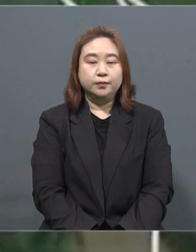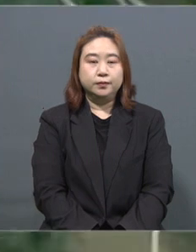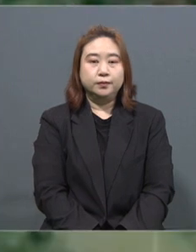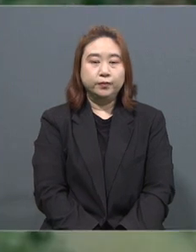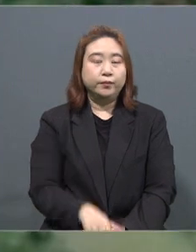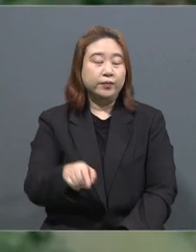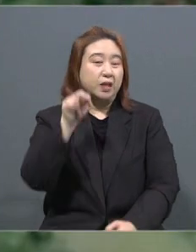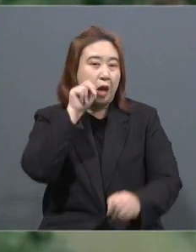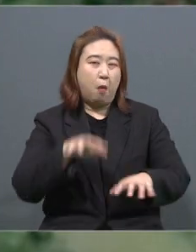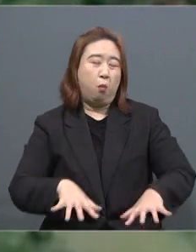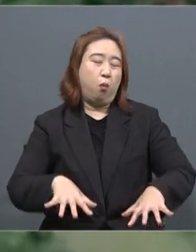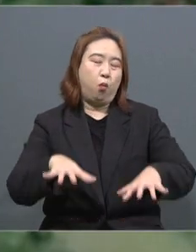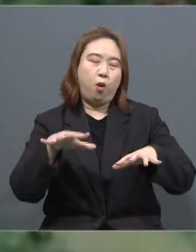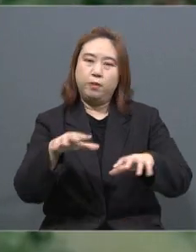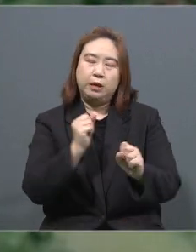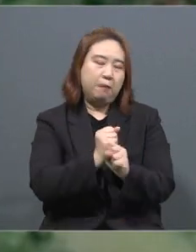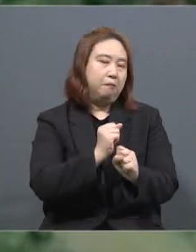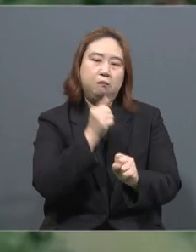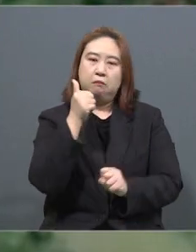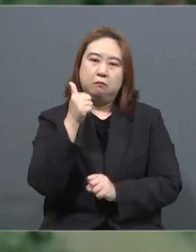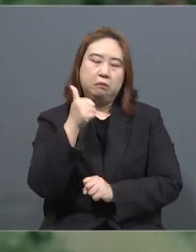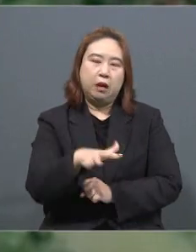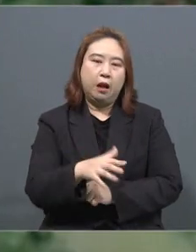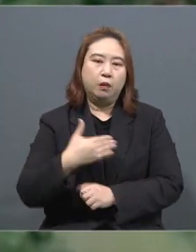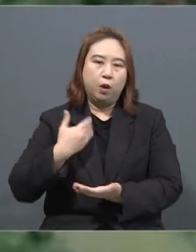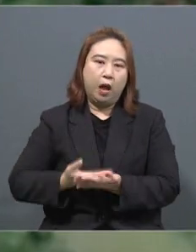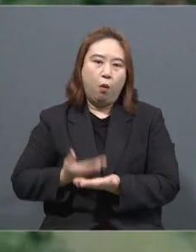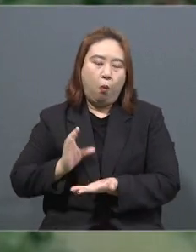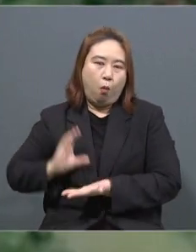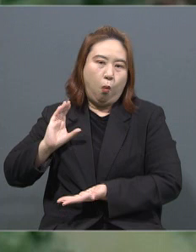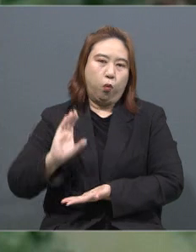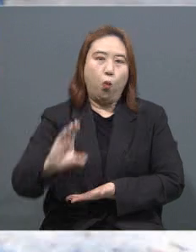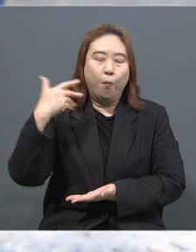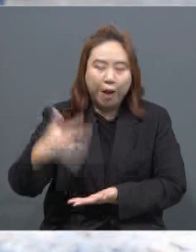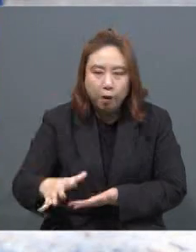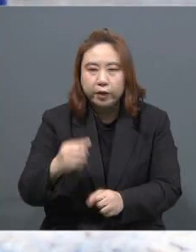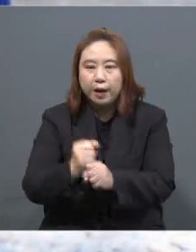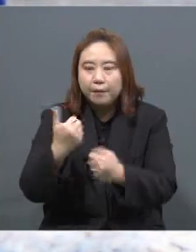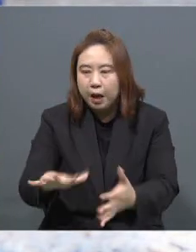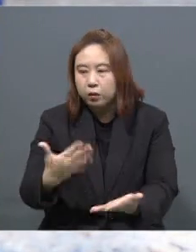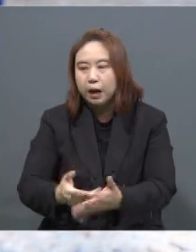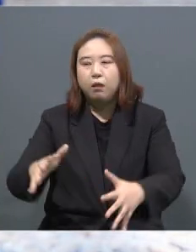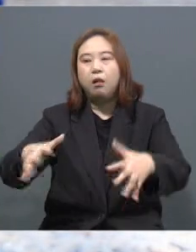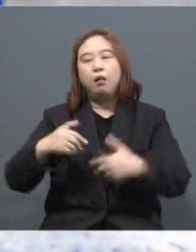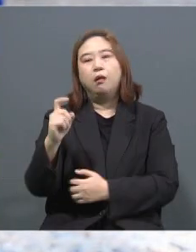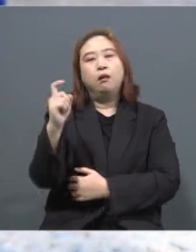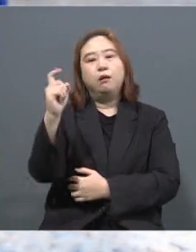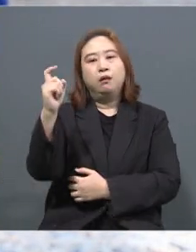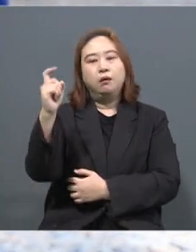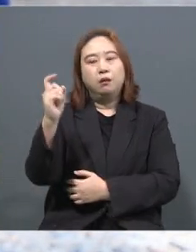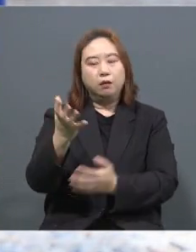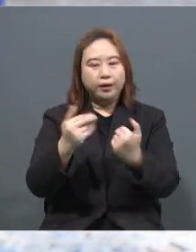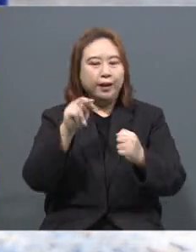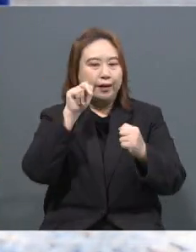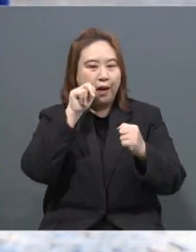โอ้น้ำท่วมนี่ทำอะไรไม่ได้เลยมีแต่บางทีเราลงทุนไปก็ไม่ได้อะไรกลับมาเลยพอเรารู้ระดับน้ำว่าท่วมแค่นี้มีท